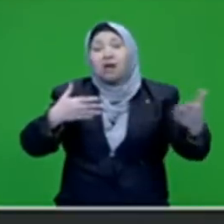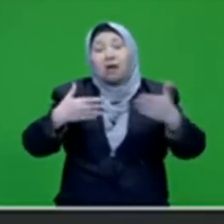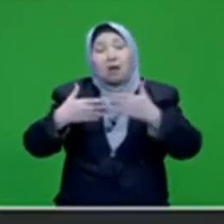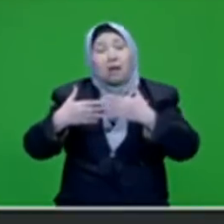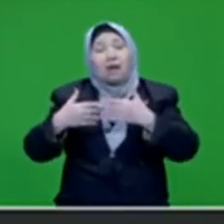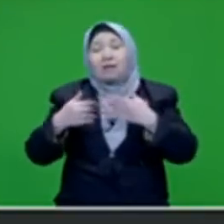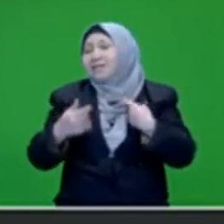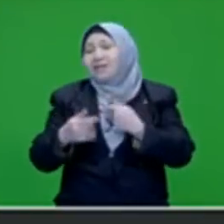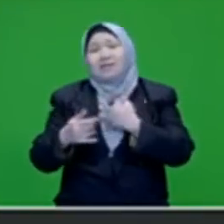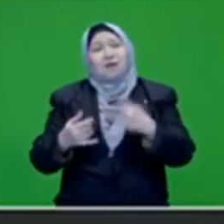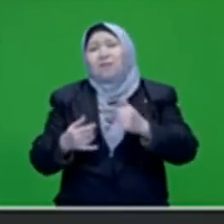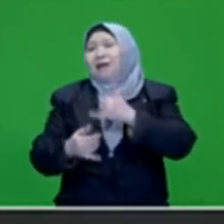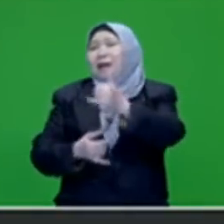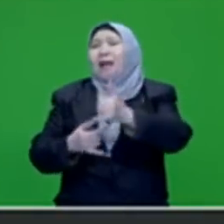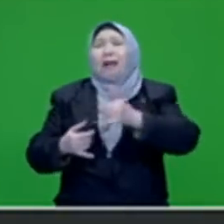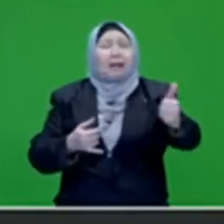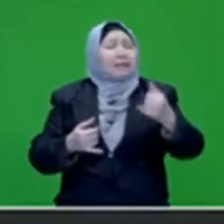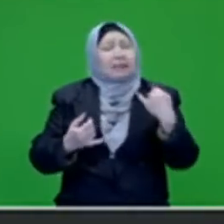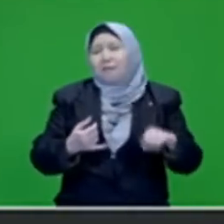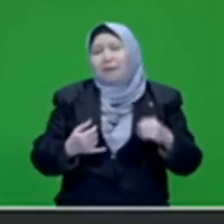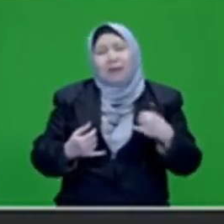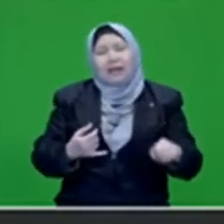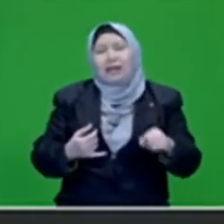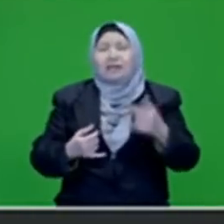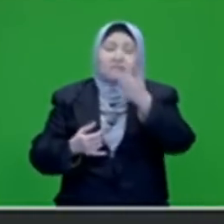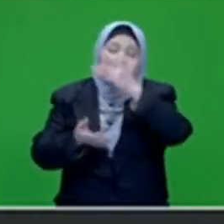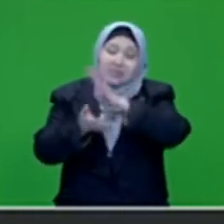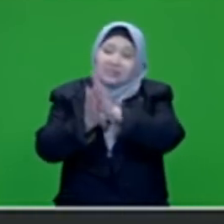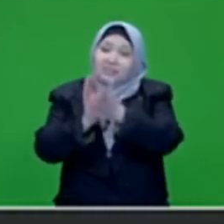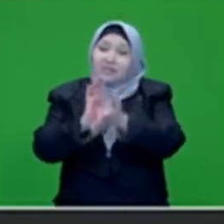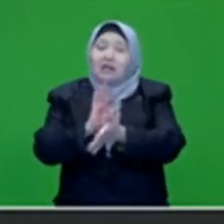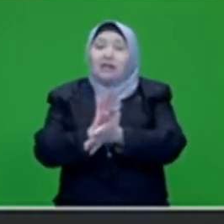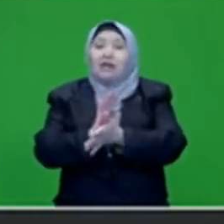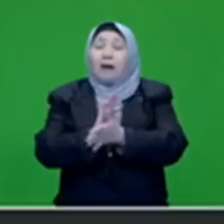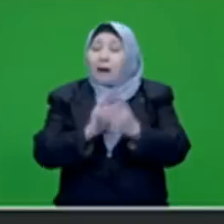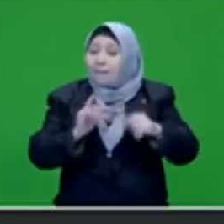ke mana-mana kan? Betul, ya, betul, betul. Baik, betul. Kembali kepada persoalan tadi. Dia